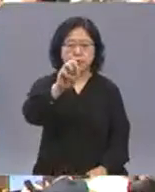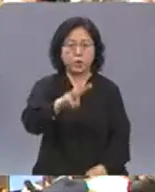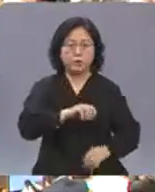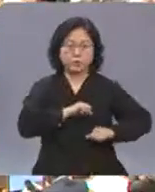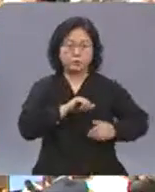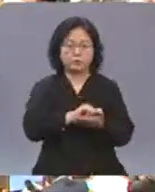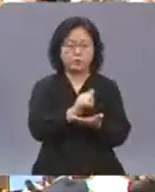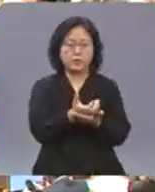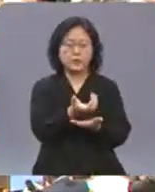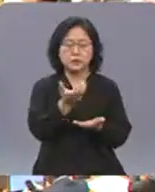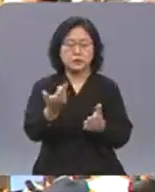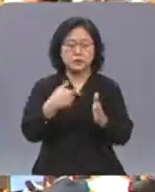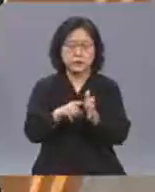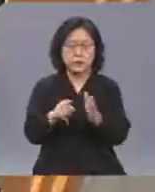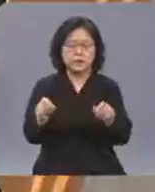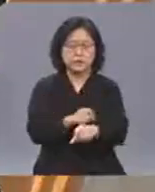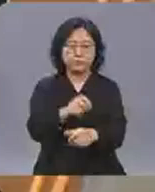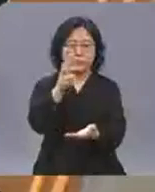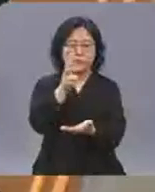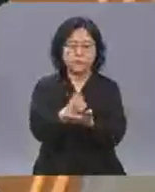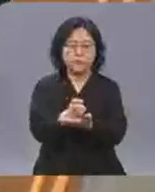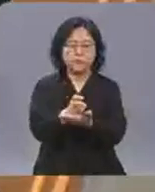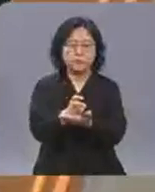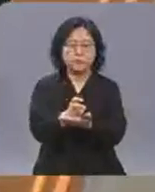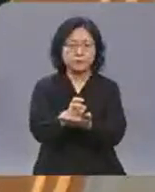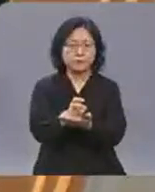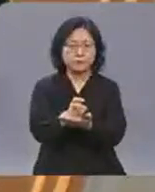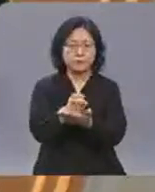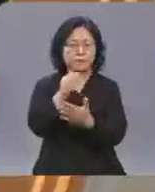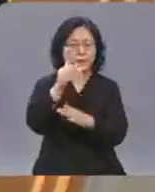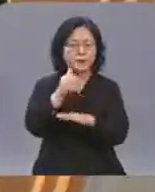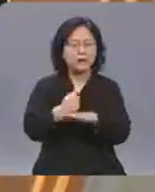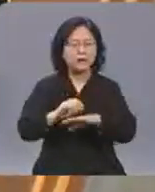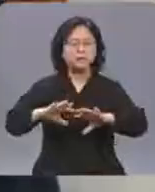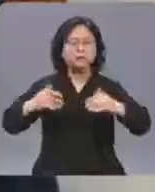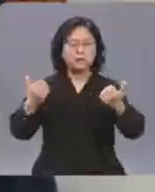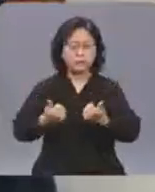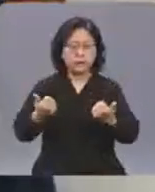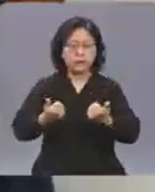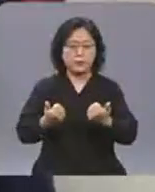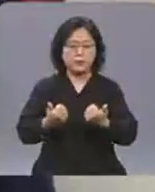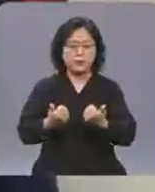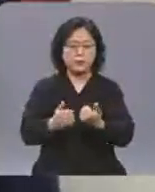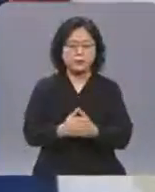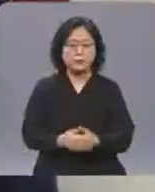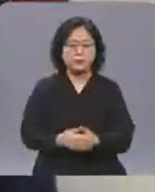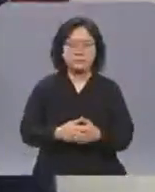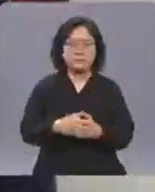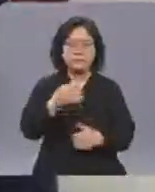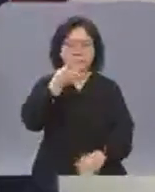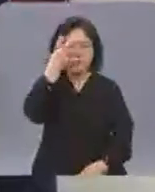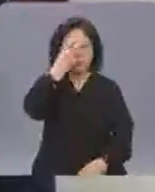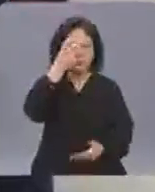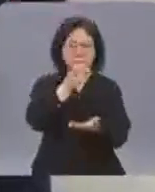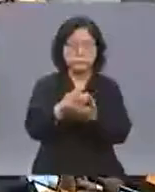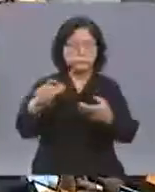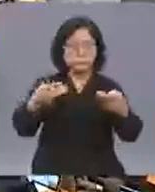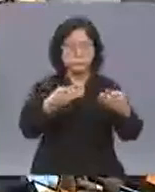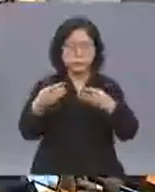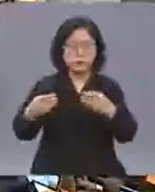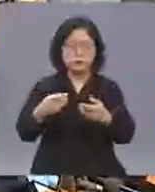광주 군공항 이전을 위한 특별법안을 제정하는 최종 관문인 국회 본회의 양국관리법